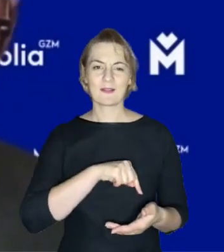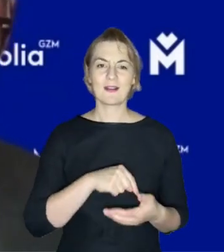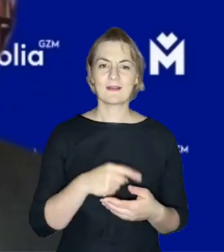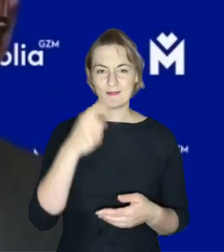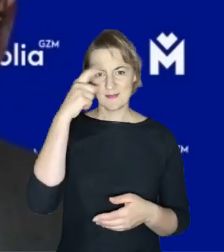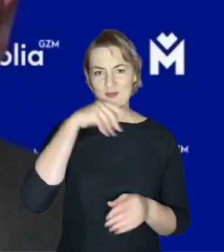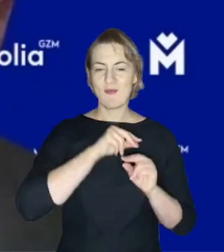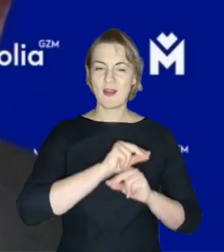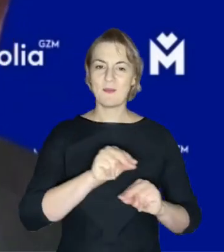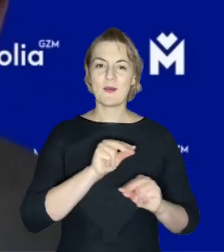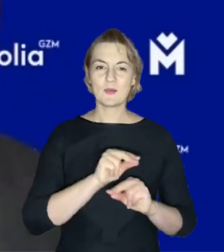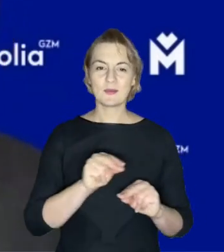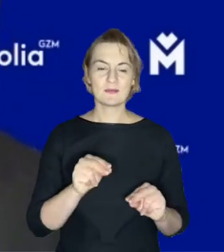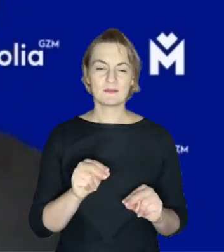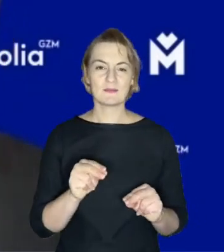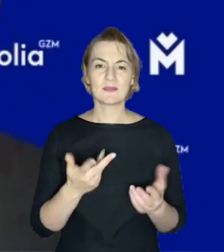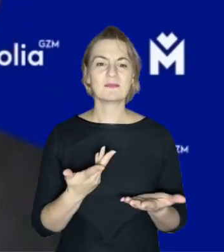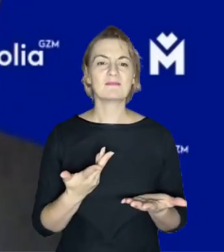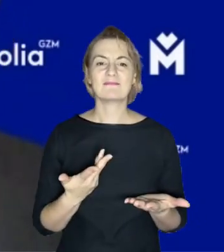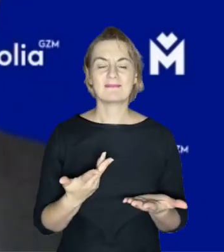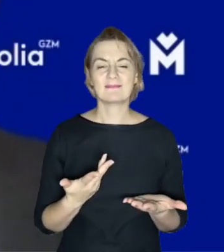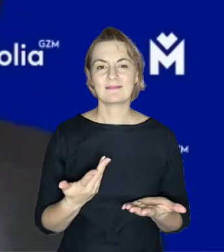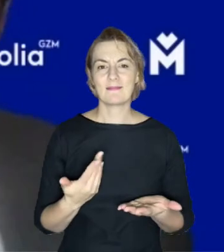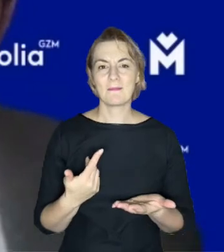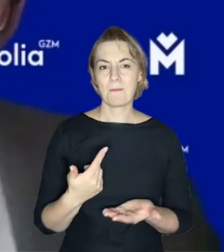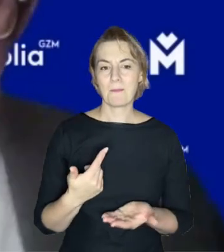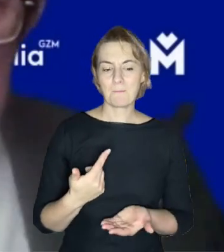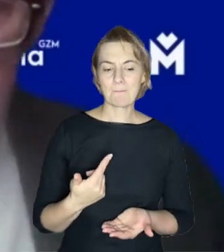psychoterapeutę, no bo ja